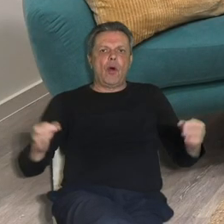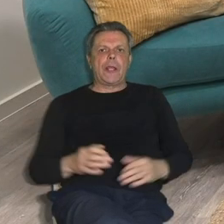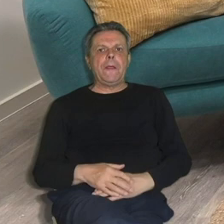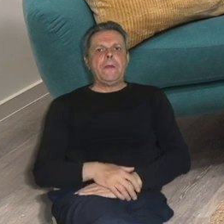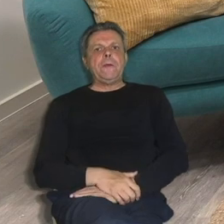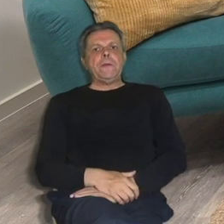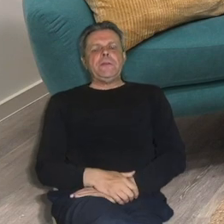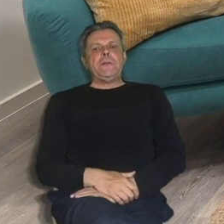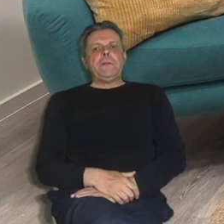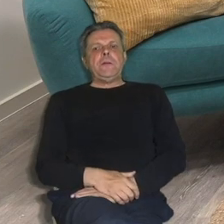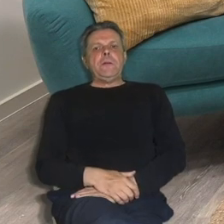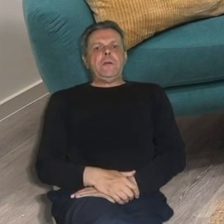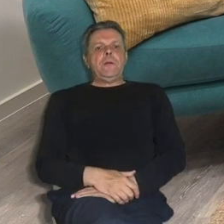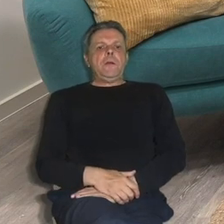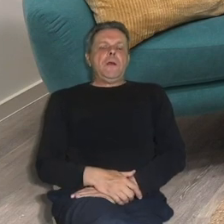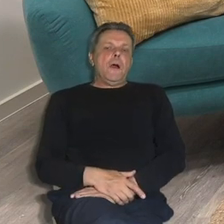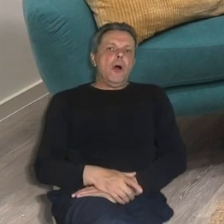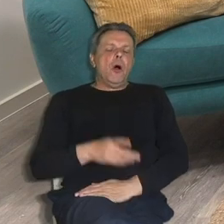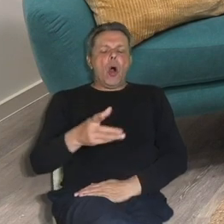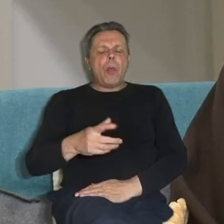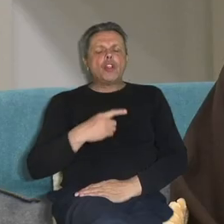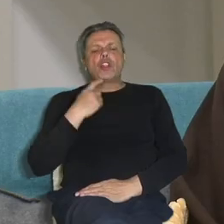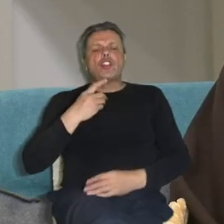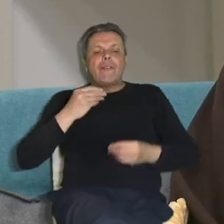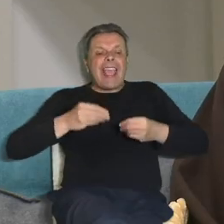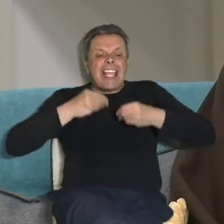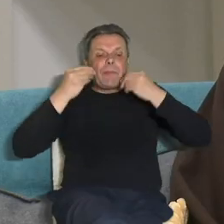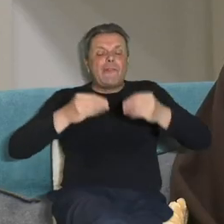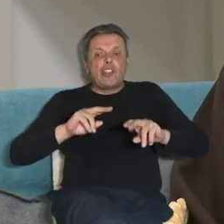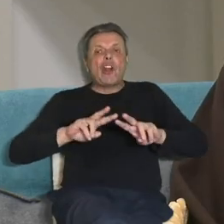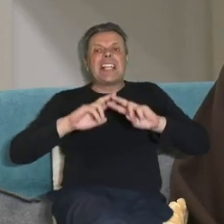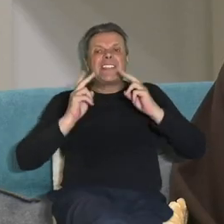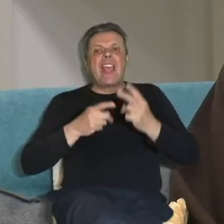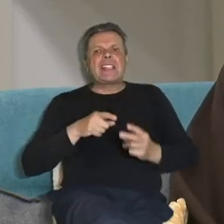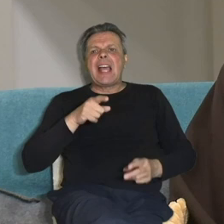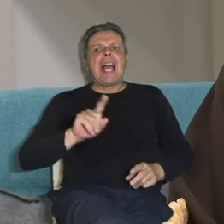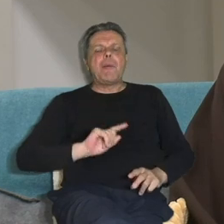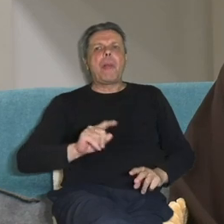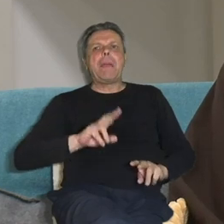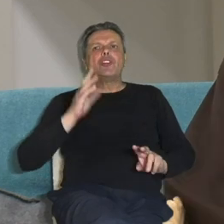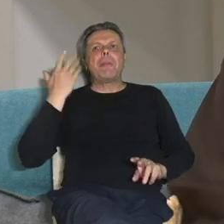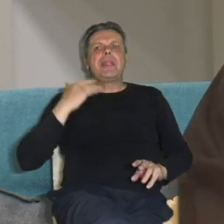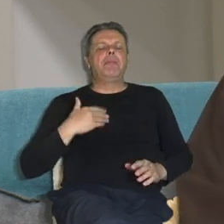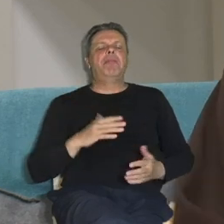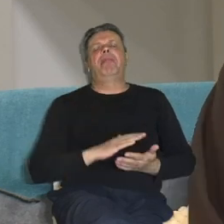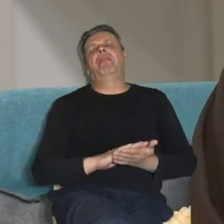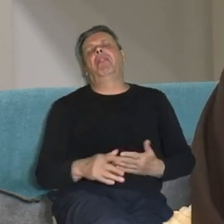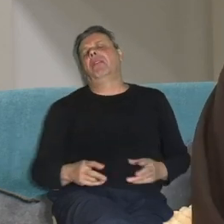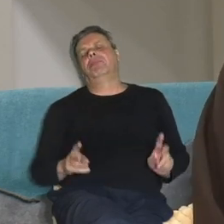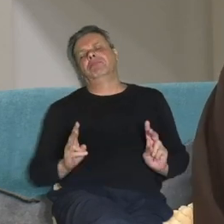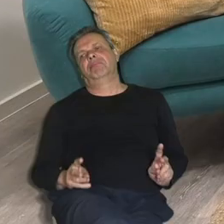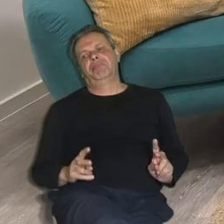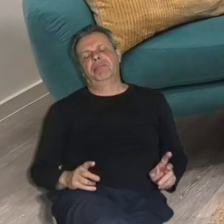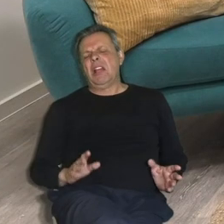kažem, ona je u svijetu, zato se naziva ispovjedanicom svijeta. Tamo ko ode ne može biti ostati ravnodušan. Dakle, nije poanta ni da li je tamo Gospa